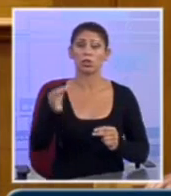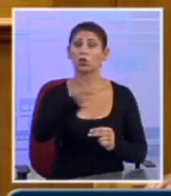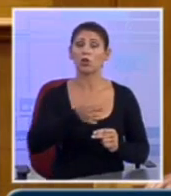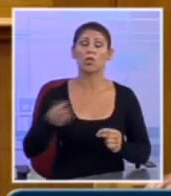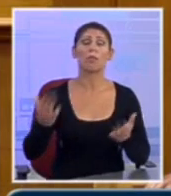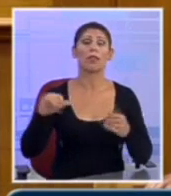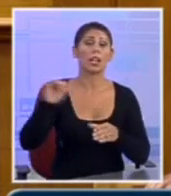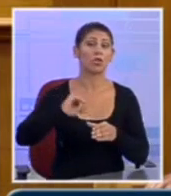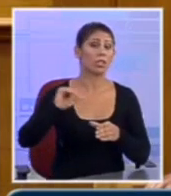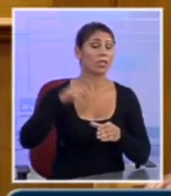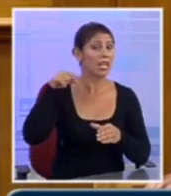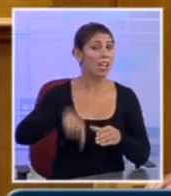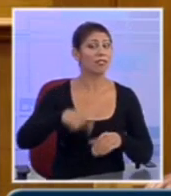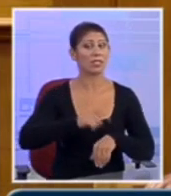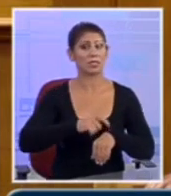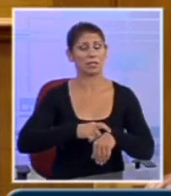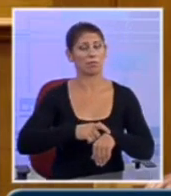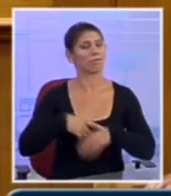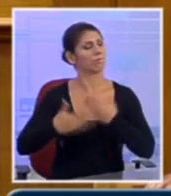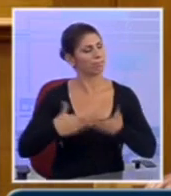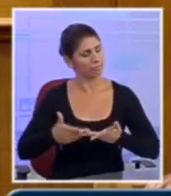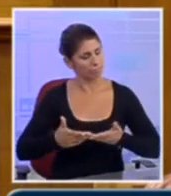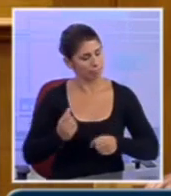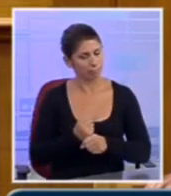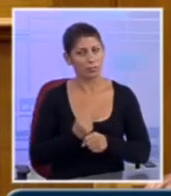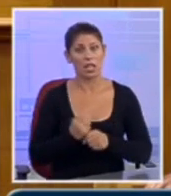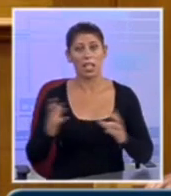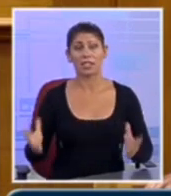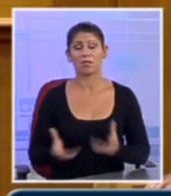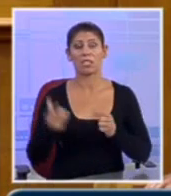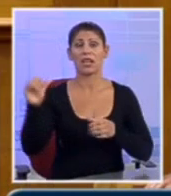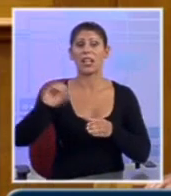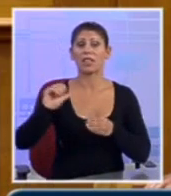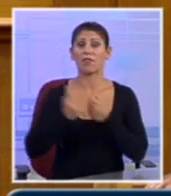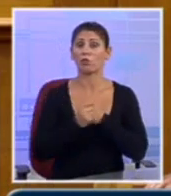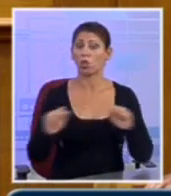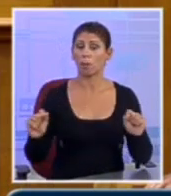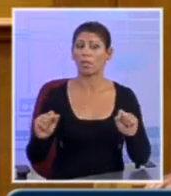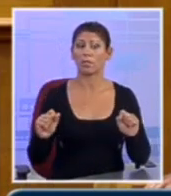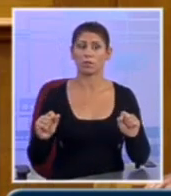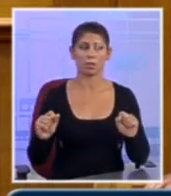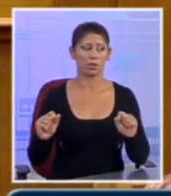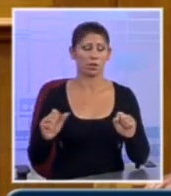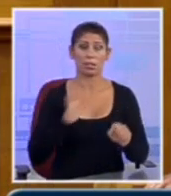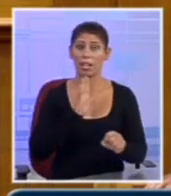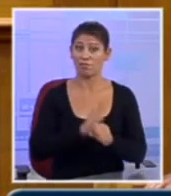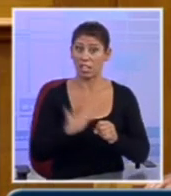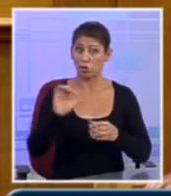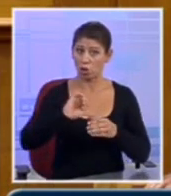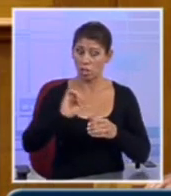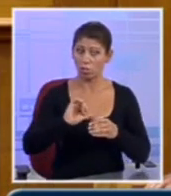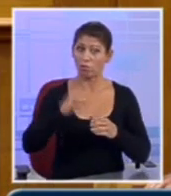του Αιγαίου είναι αυτή τη στιγμή δρομολογημένη. Η εξασφάλιση υδρευτικής αυτονομίας και αυτάρκειας